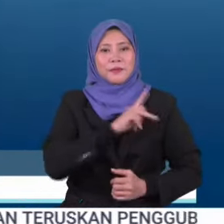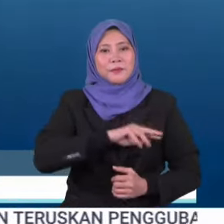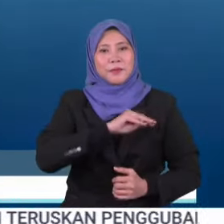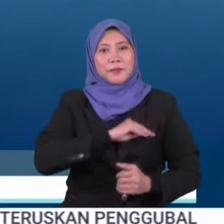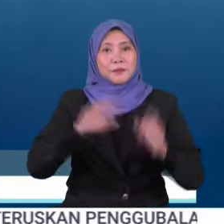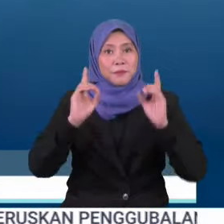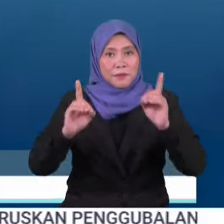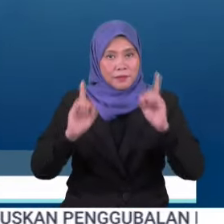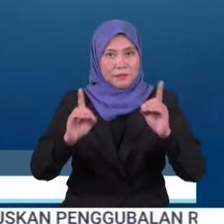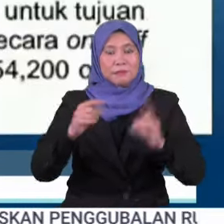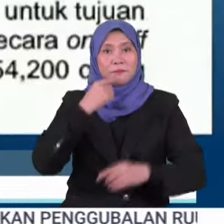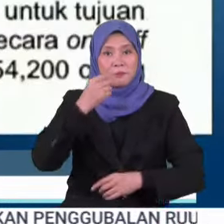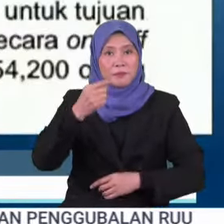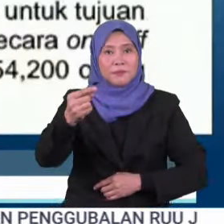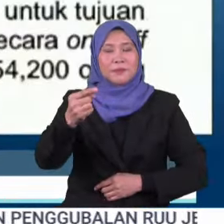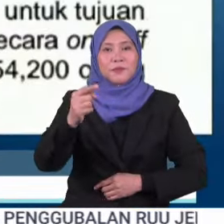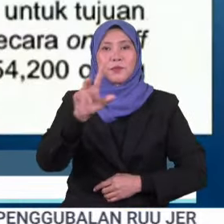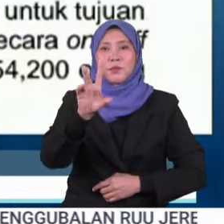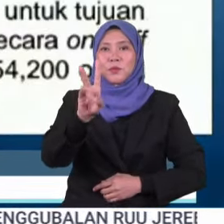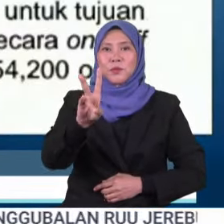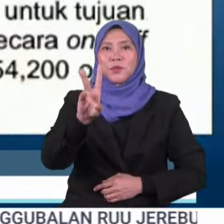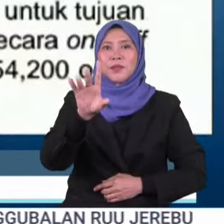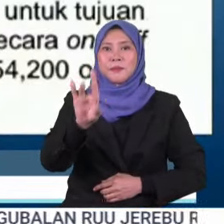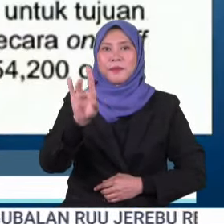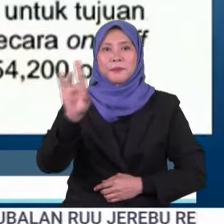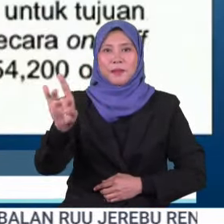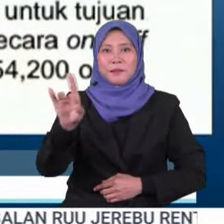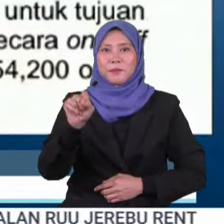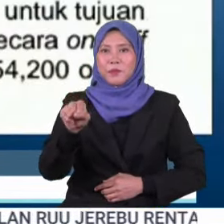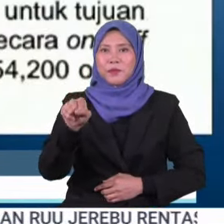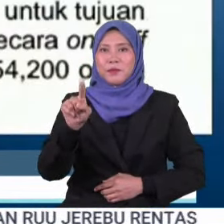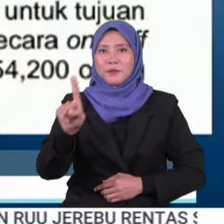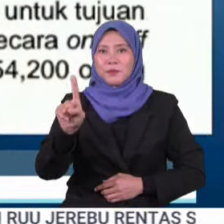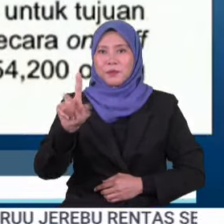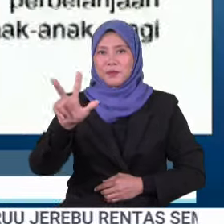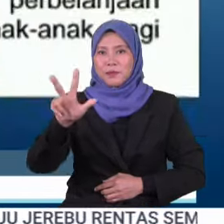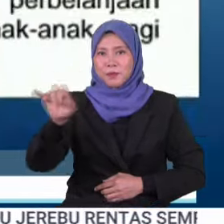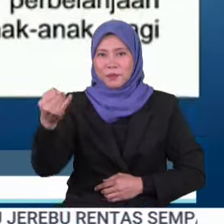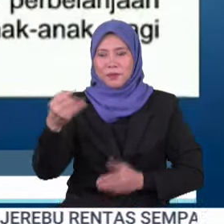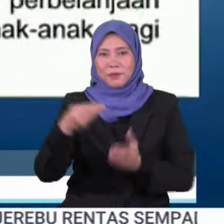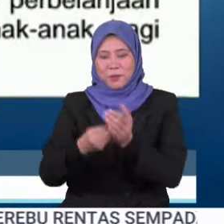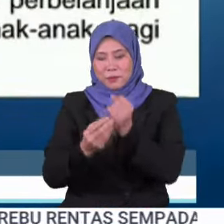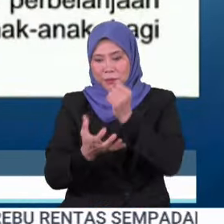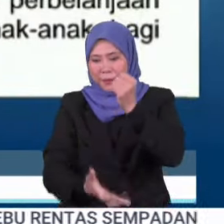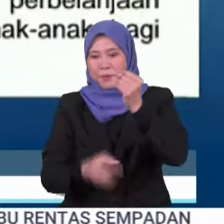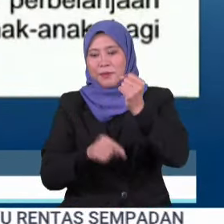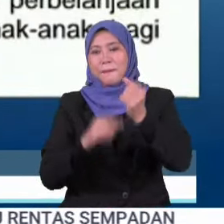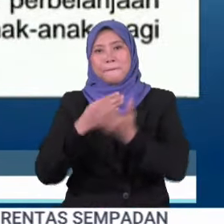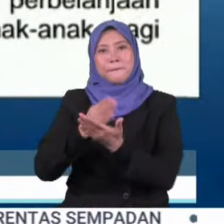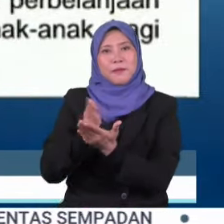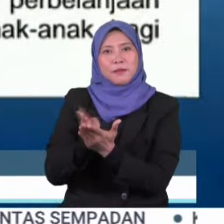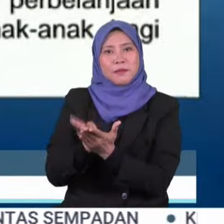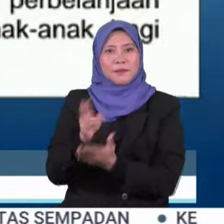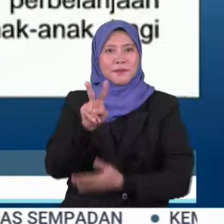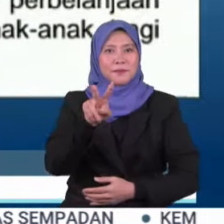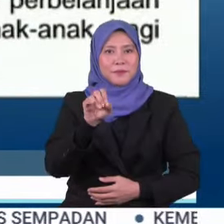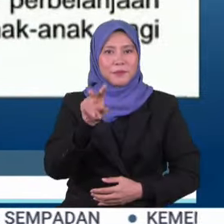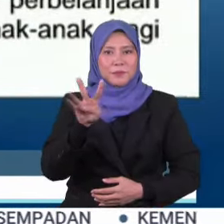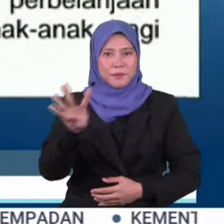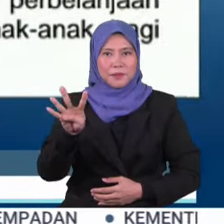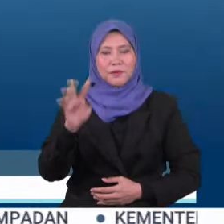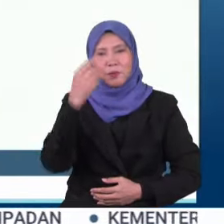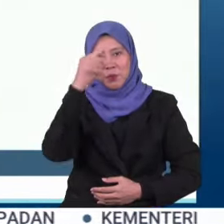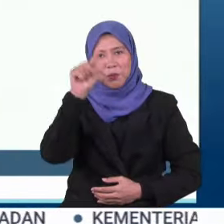Pendidikan berkata sebanyak rm88.13 juta diperuntukkan dalam belanjawan 2024